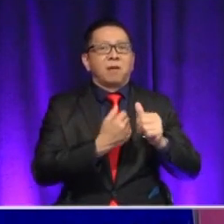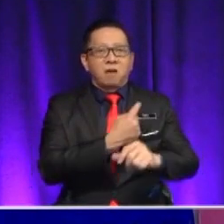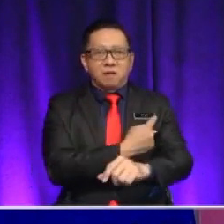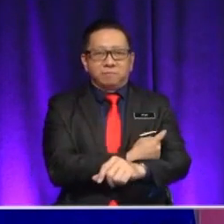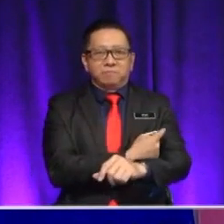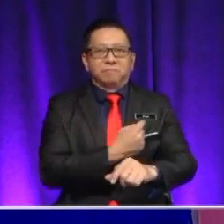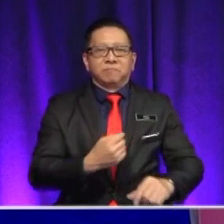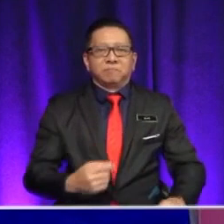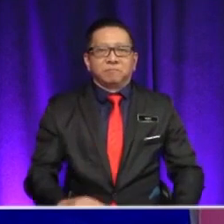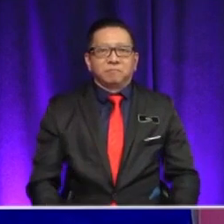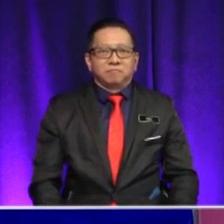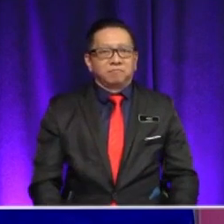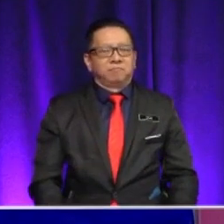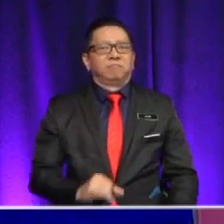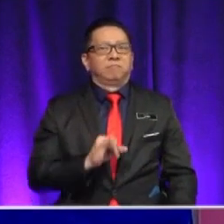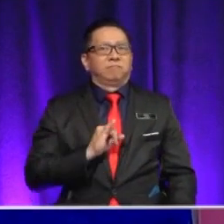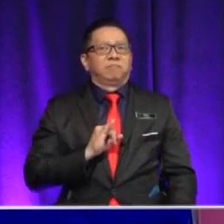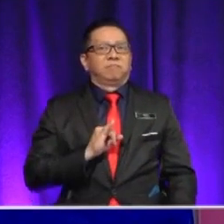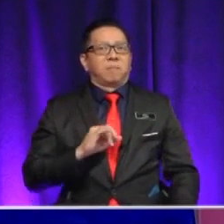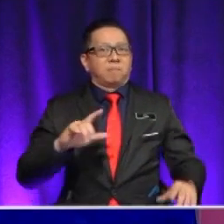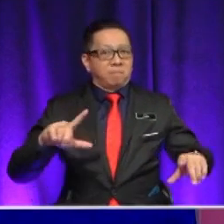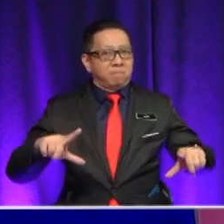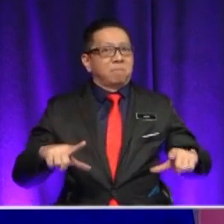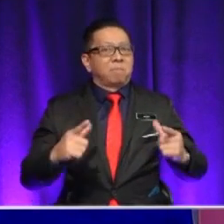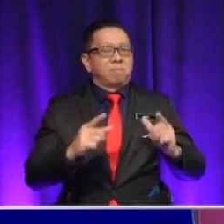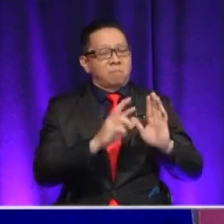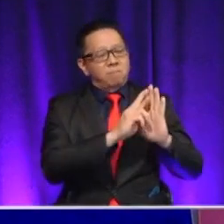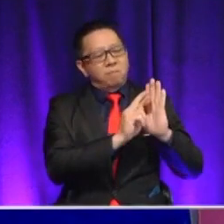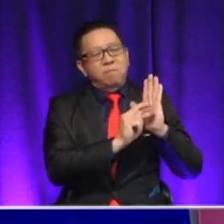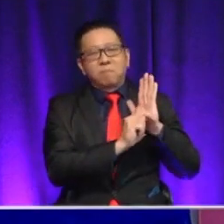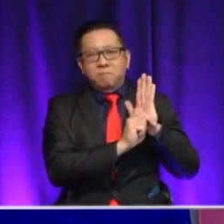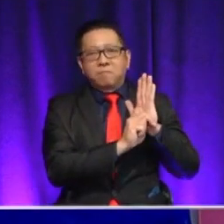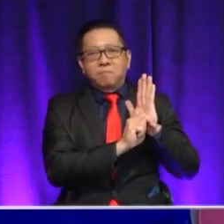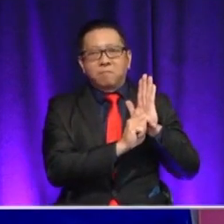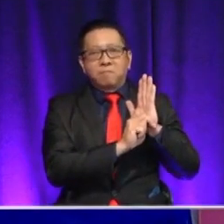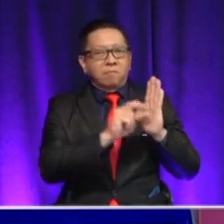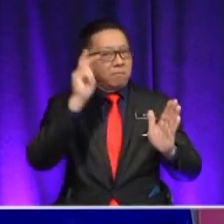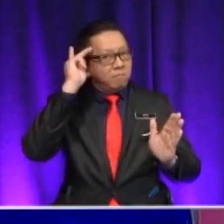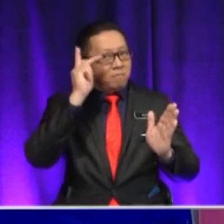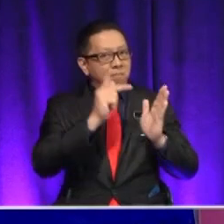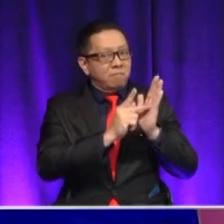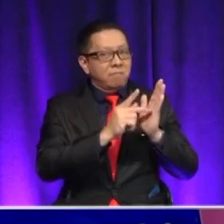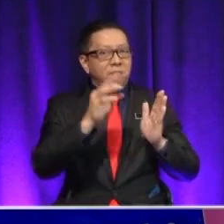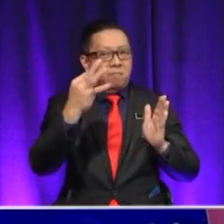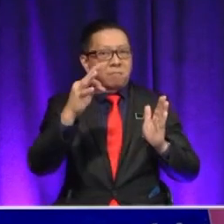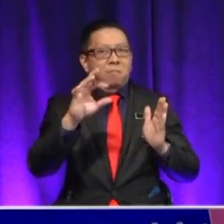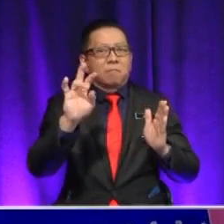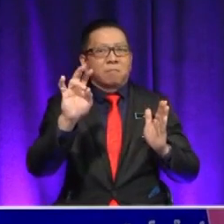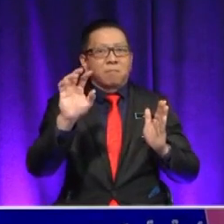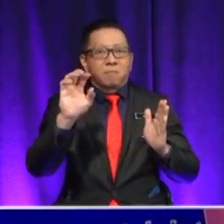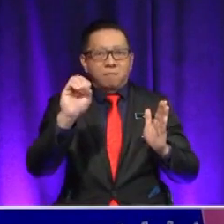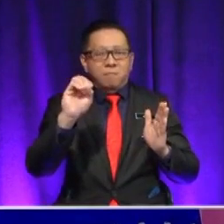mungkin saya rasa kan pelaksanaan rukun negara yang telah diperkenalkan sejak 1970 tu berjaya